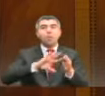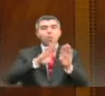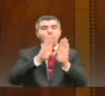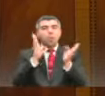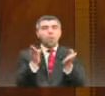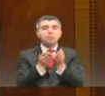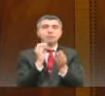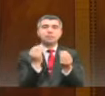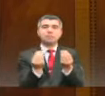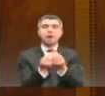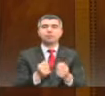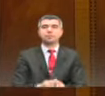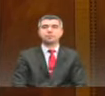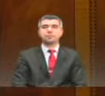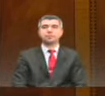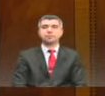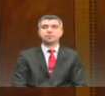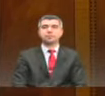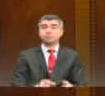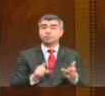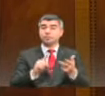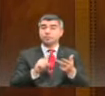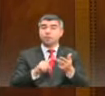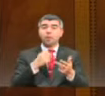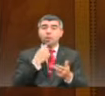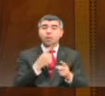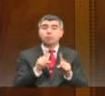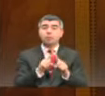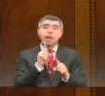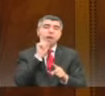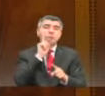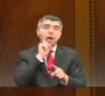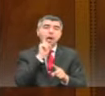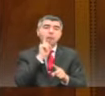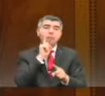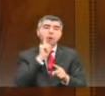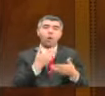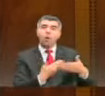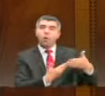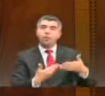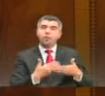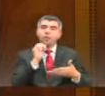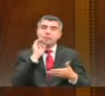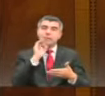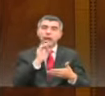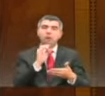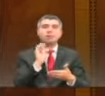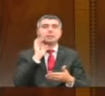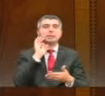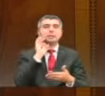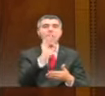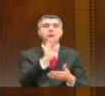والإعاقة. جيم، تكريس صحة الأم والطفل كأولوية وطنية استراتيجية